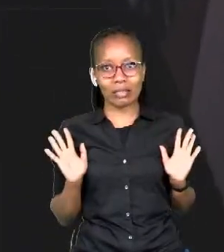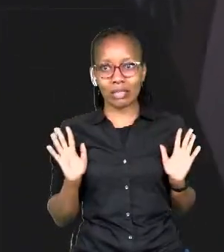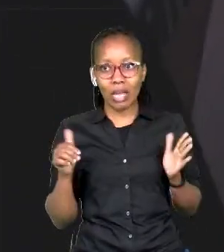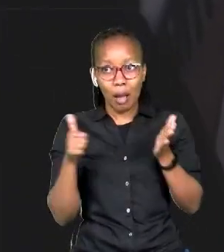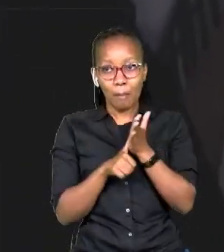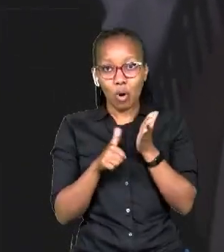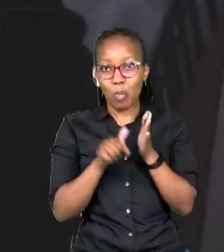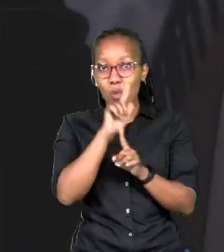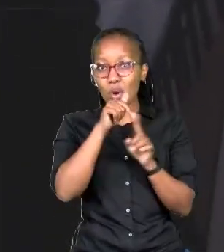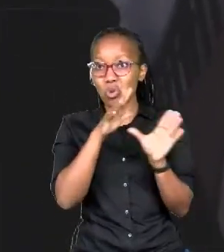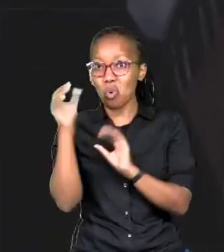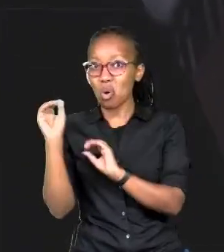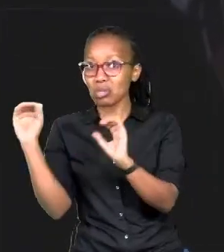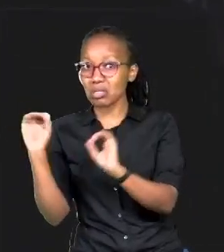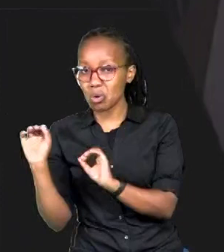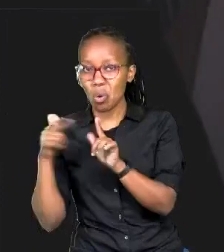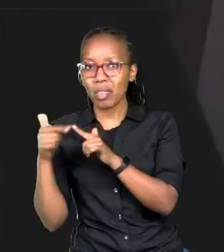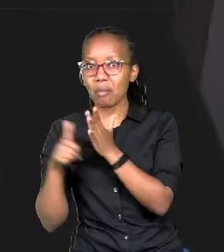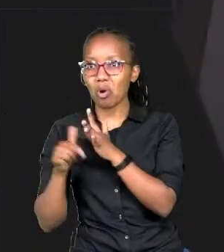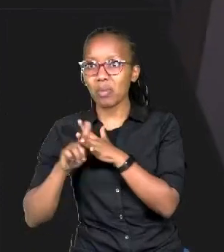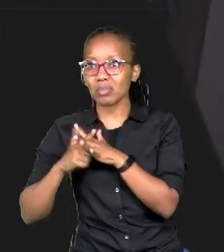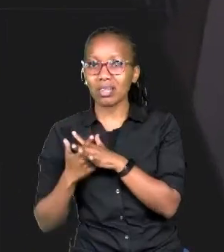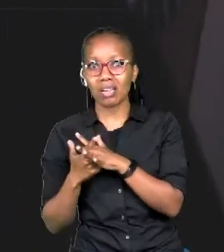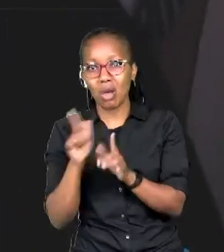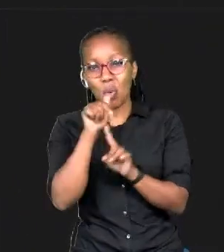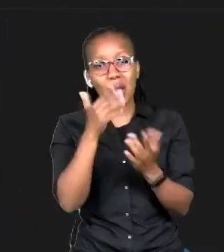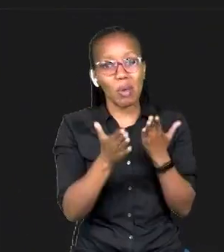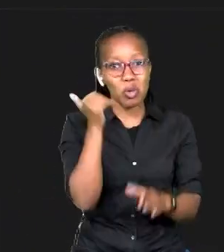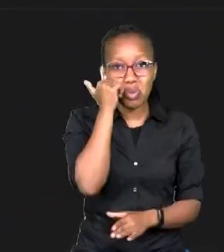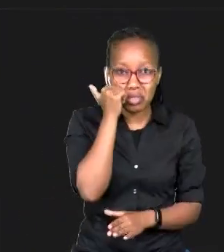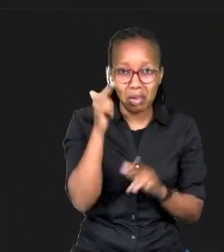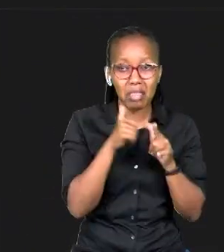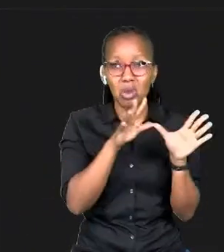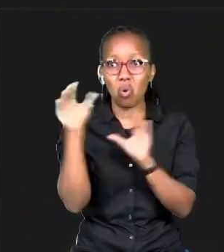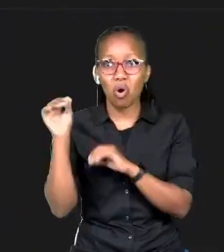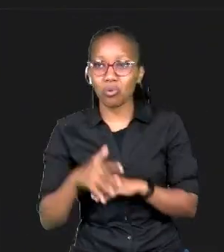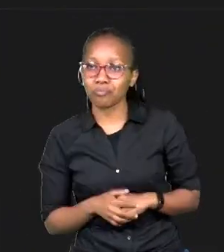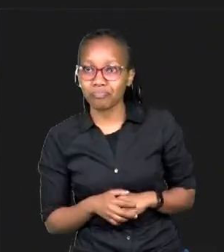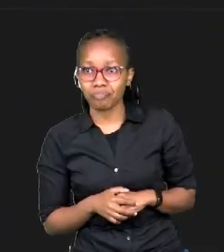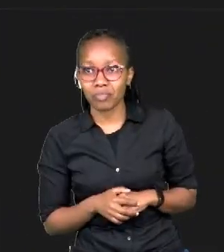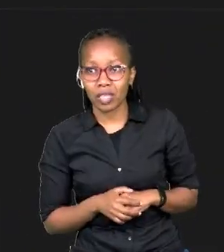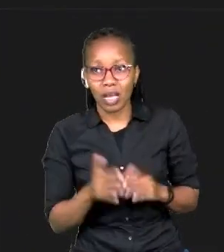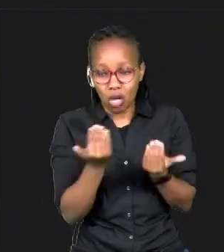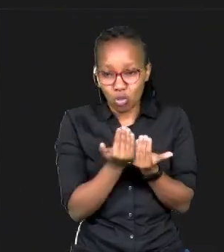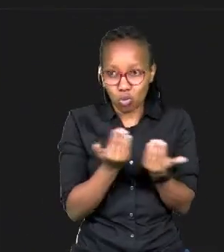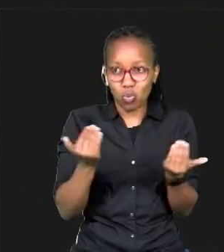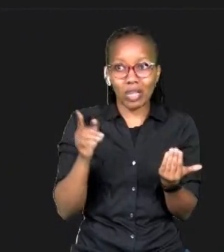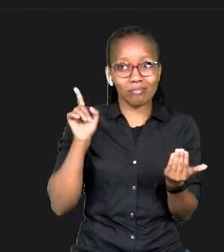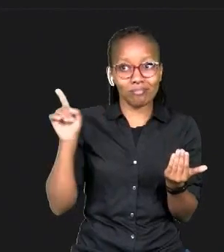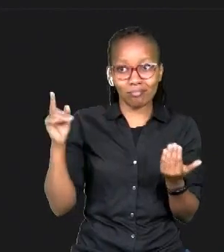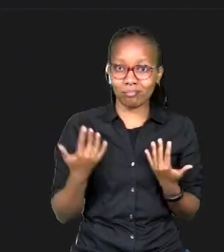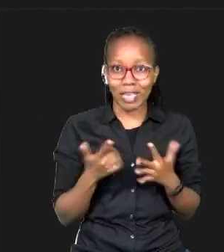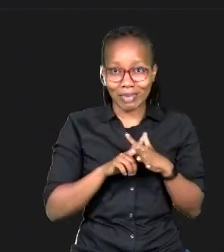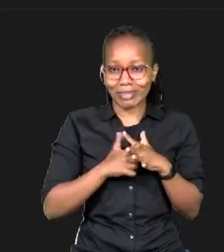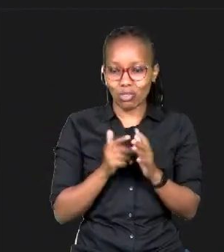Ukikosa kuenda shida ndio hiyo. Sasa tunaendaga hata ukiwa mgonjwa unaenda tu. After kutoka huko ndo nilikuja nikapata hawa watoto, na hawa watoto si nikaingilia kazi ya